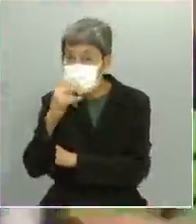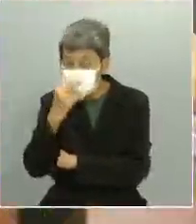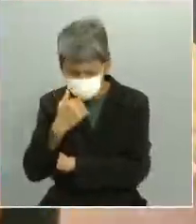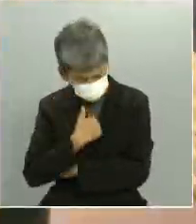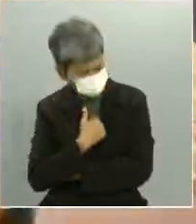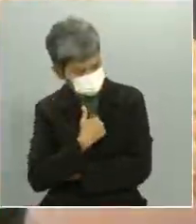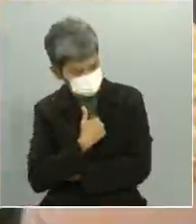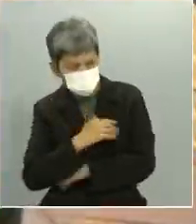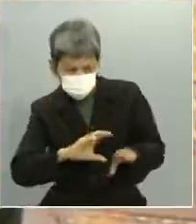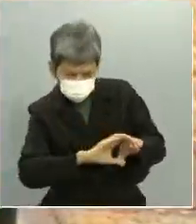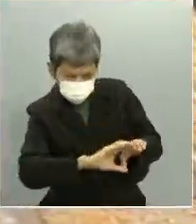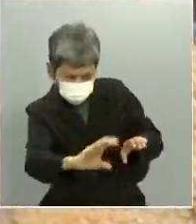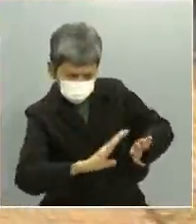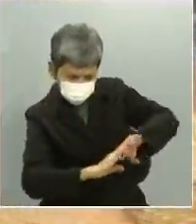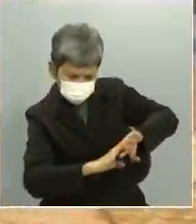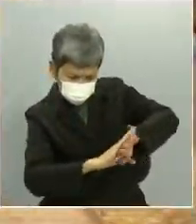ท่อทิพย์หรือท่อดัมมี่เนี่ย